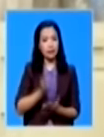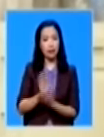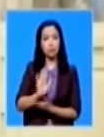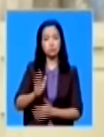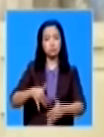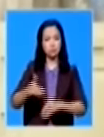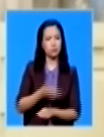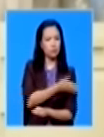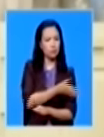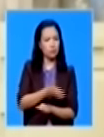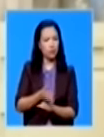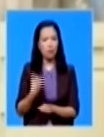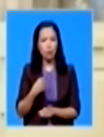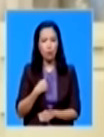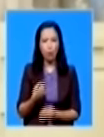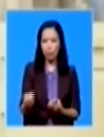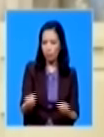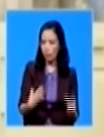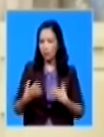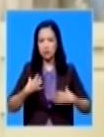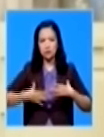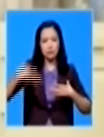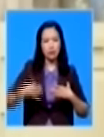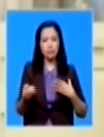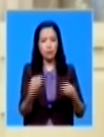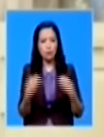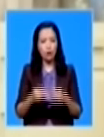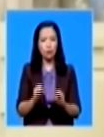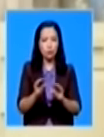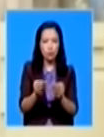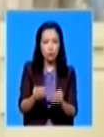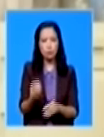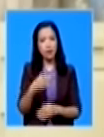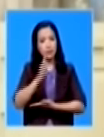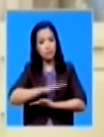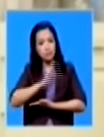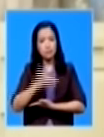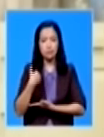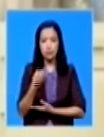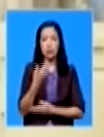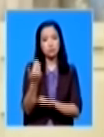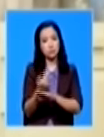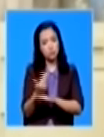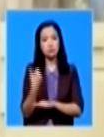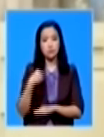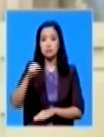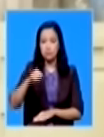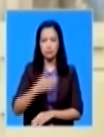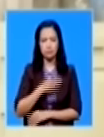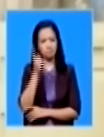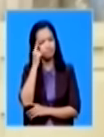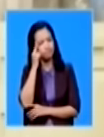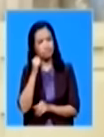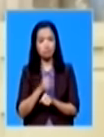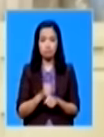เพราะที่ผ่านมามักจะมีข้อร้องเรียนตามสถานีวิทยุออกมาบ้างหนังสือพิมพ์บ้างหรือว่าโทรทัศน์บ้างใช่ไหมผมก็เอ๊ะทำ